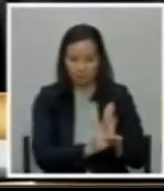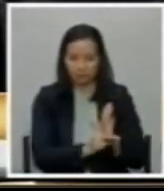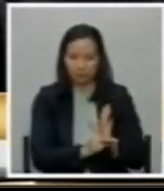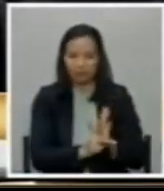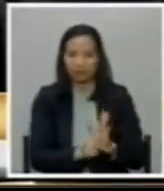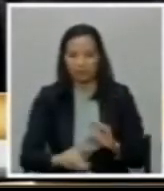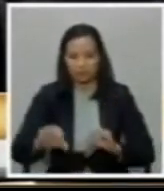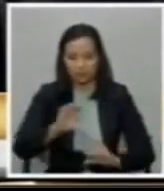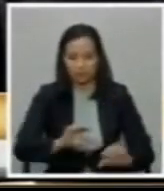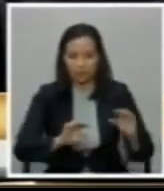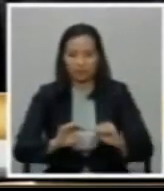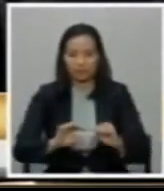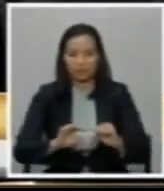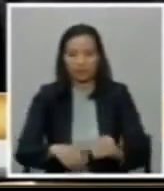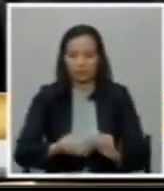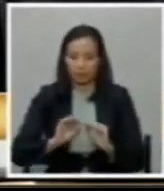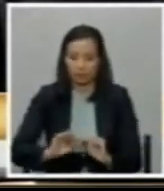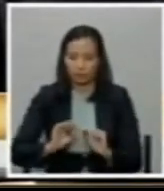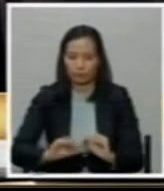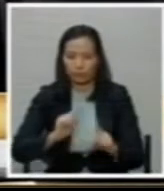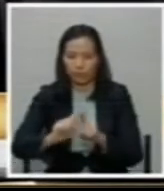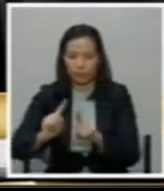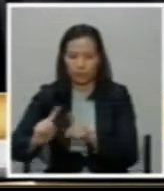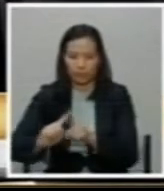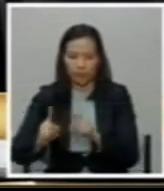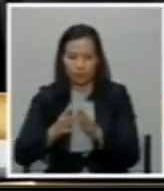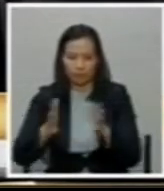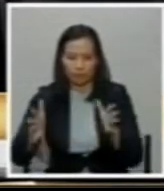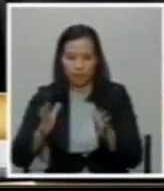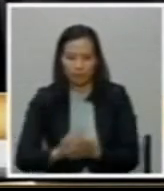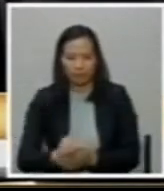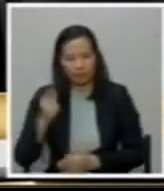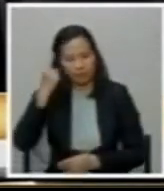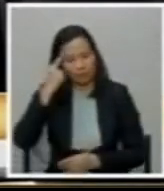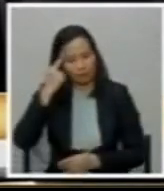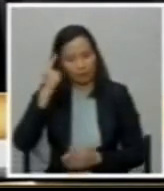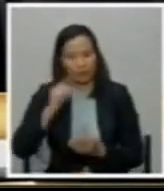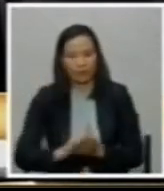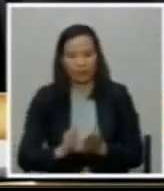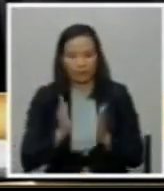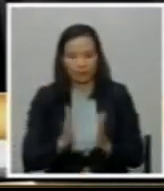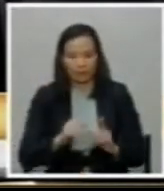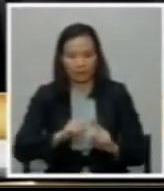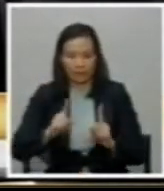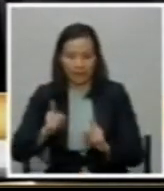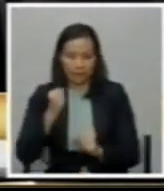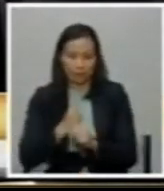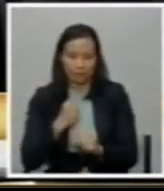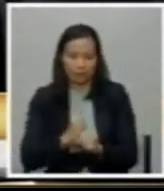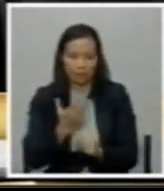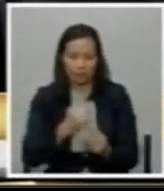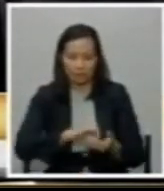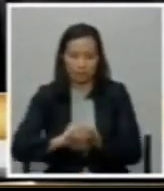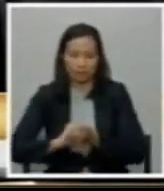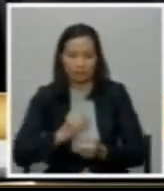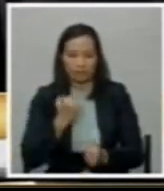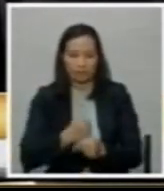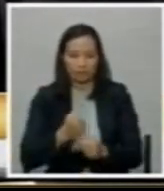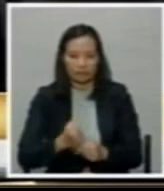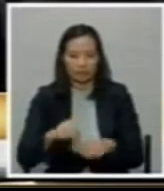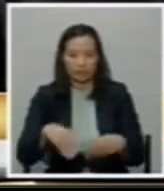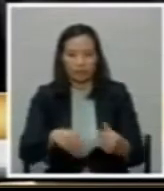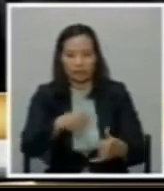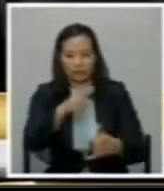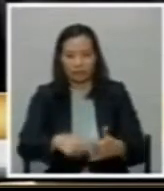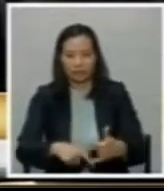ร้างกองทุนกันมากมายนะครับเป็นสิ่งที่ต่างคนต่างทำแล้วก็กลายเป็นภาระ